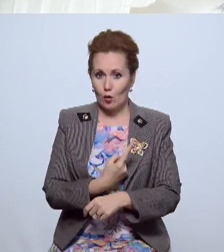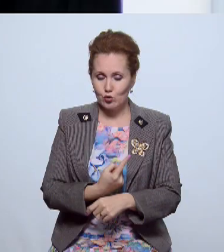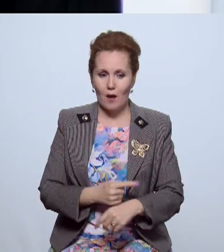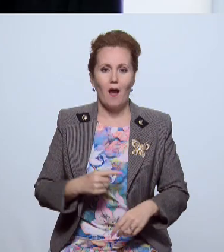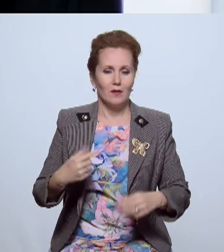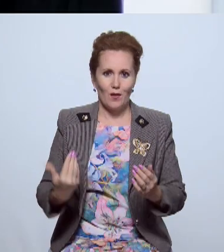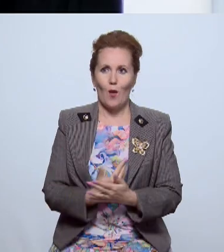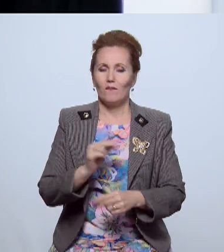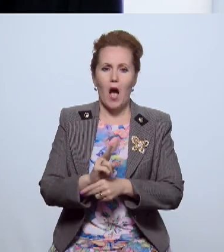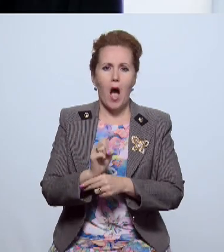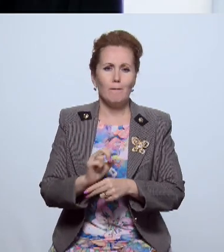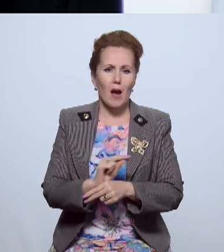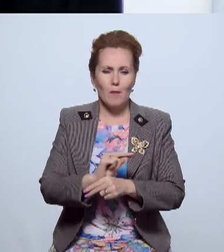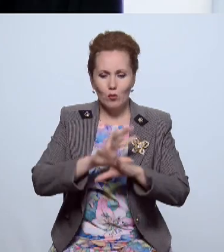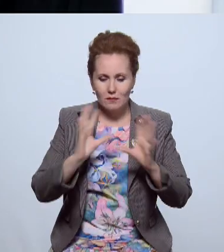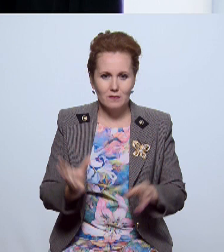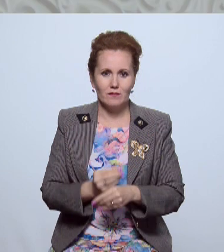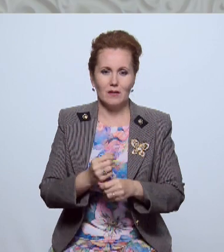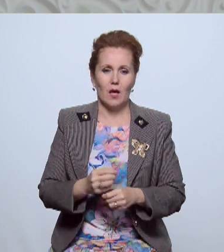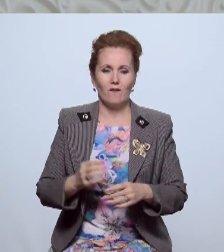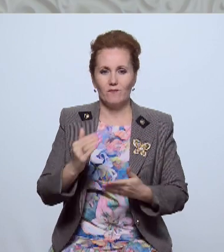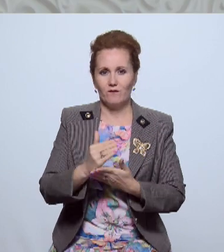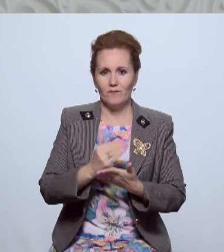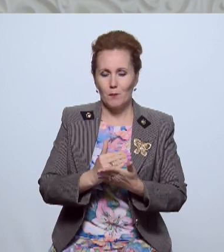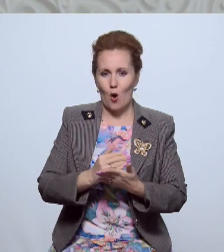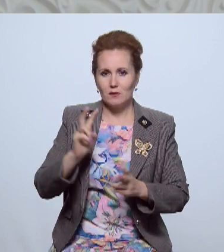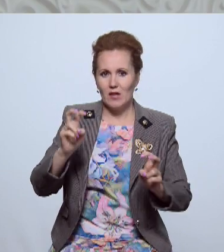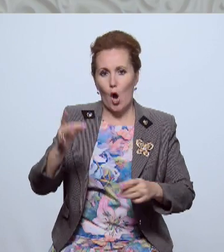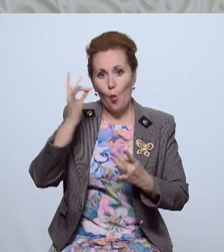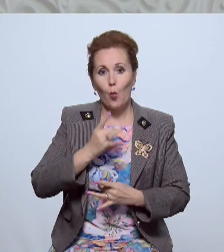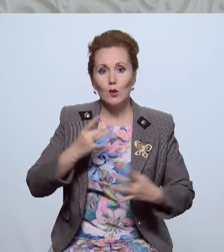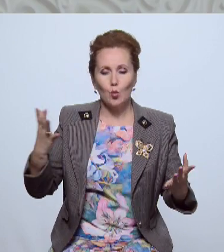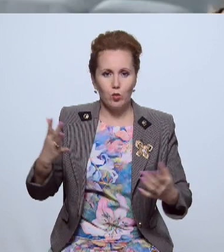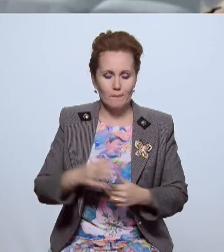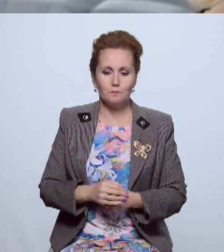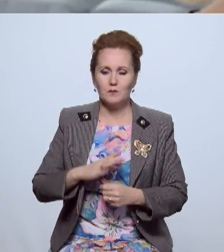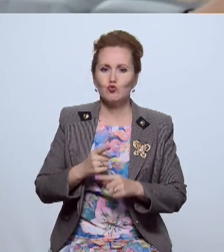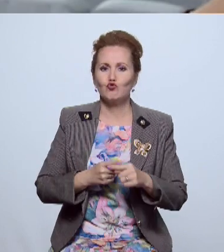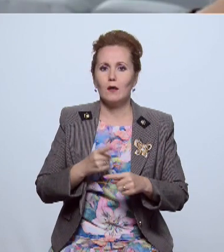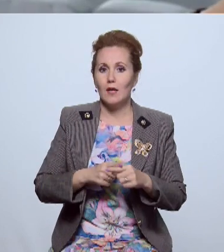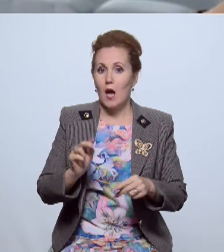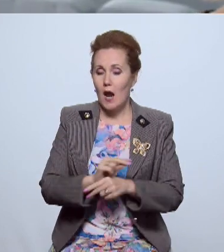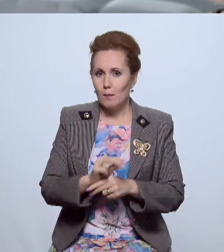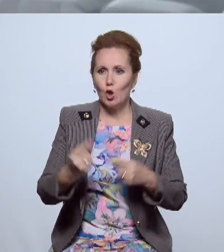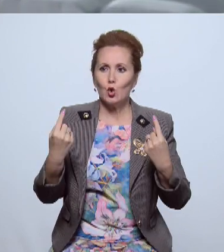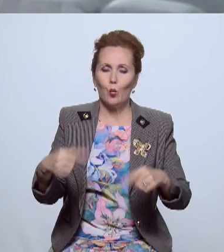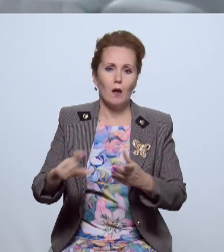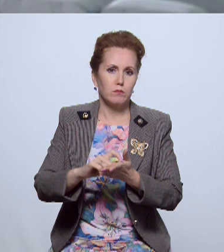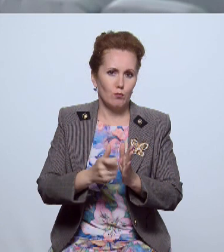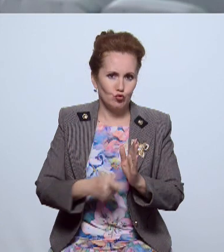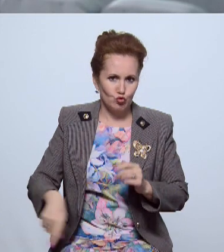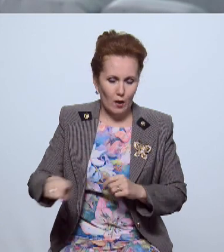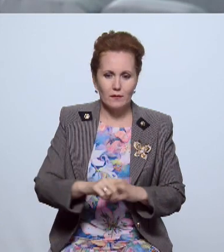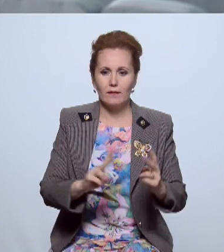Вторую жизнь клубу подарил федеральный проект «Культура», инициированный президентом страны. Был частичный ремонт других помещений. У